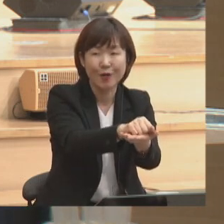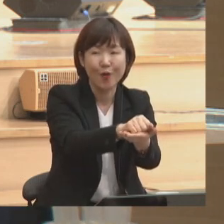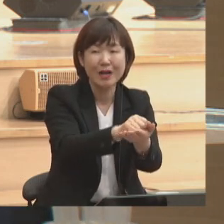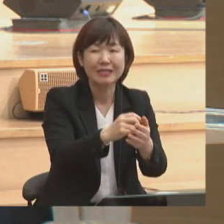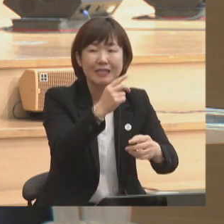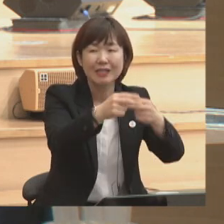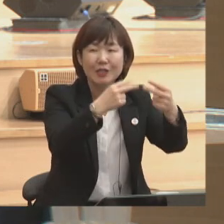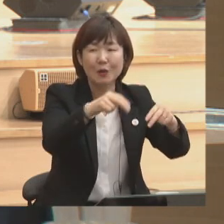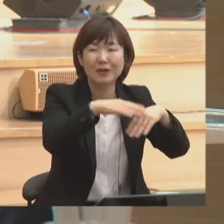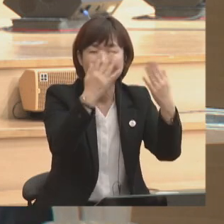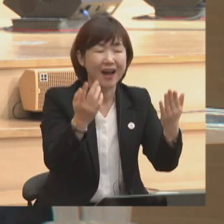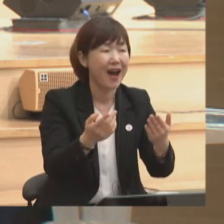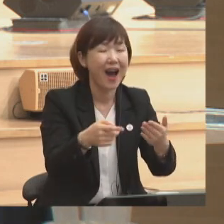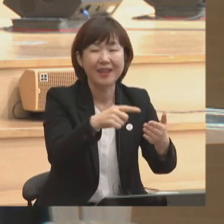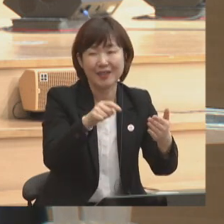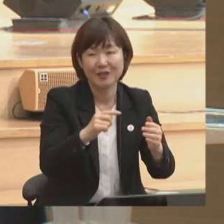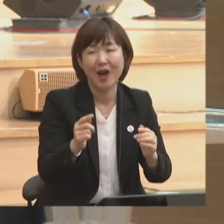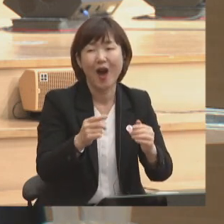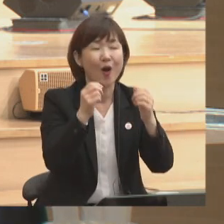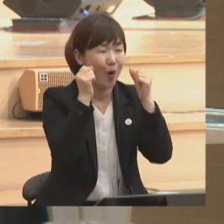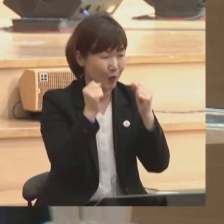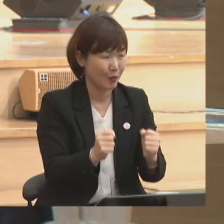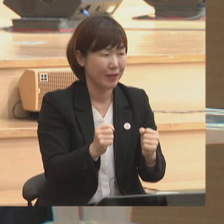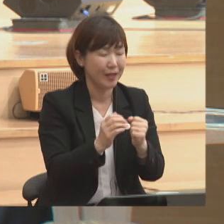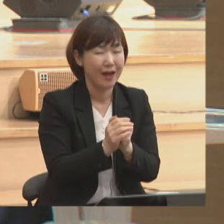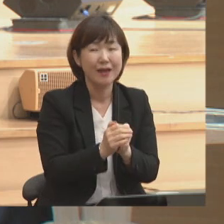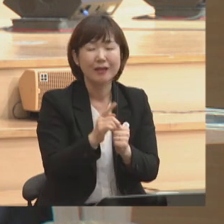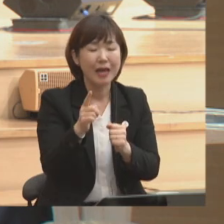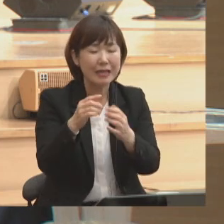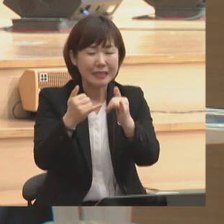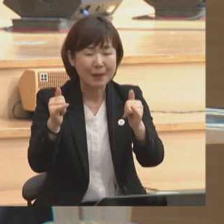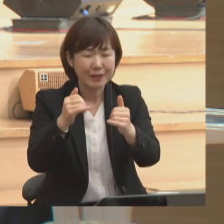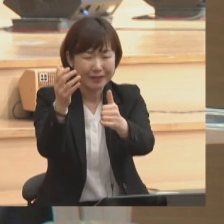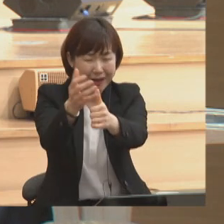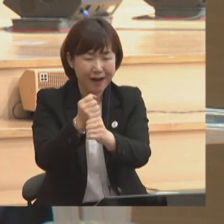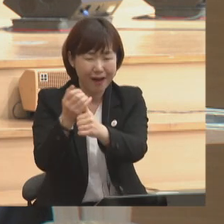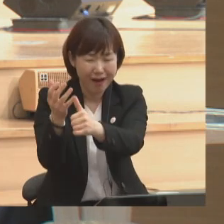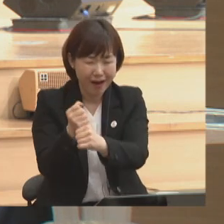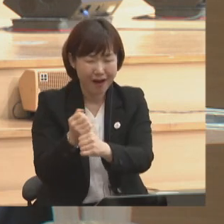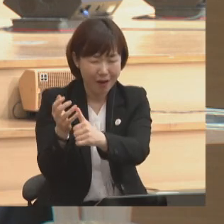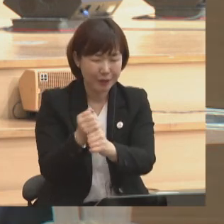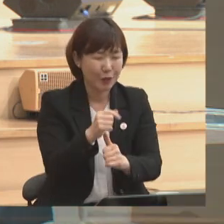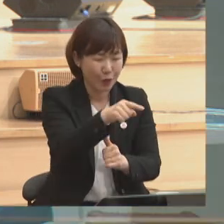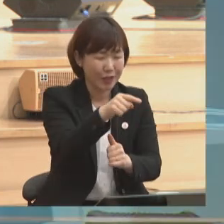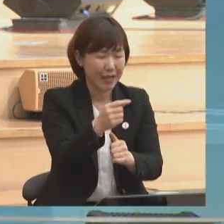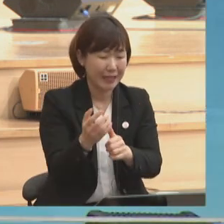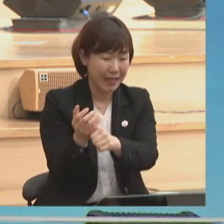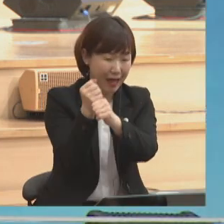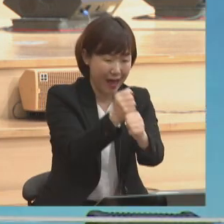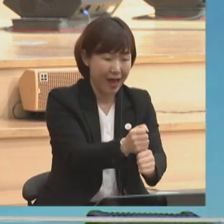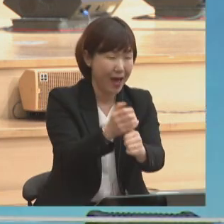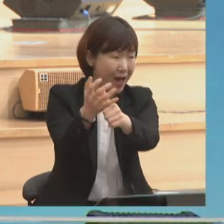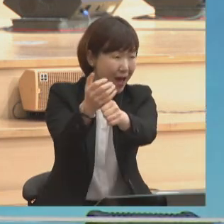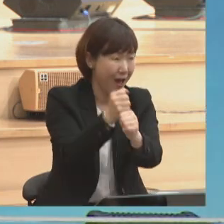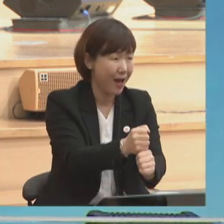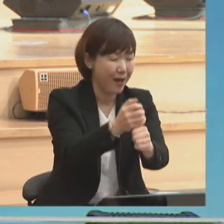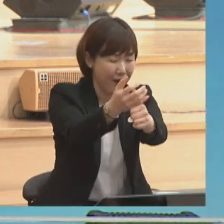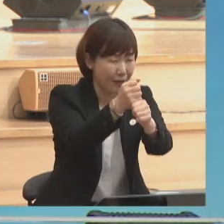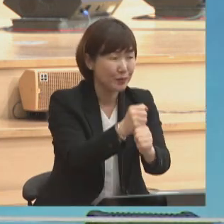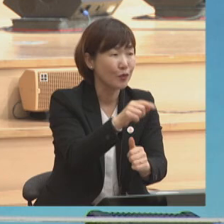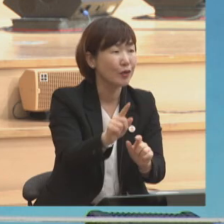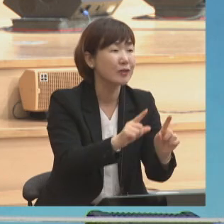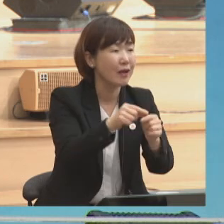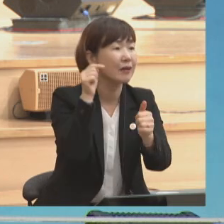옮겨다가 성읍에 두매 이주 정책을 한 거죠. 그죠? 근데 사마리아 지역에